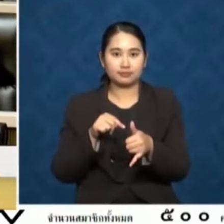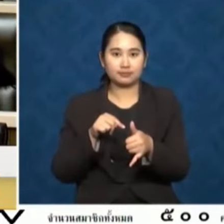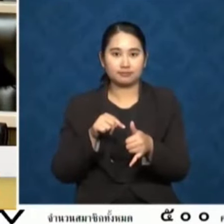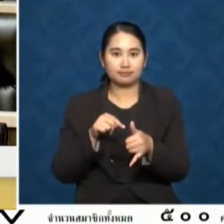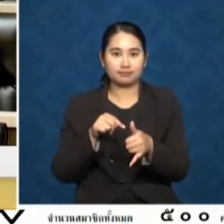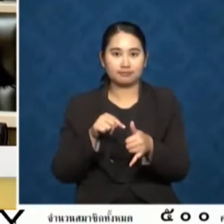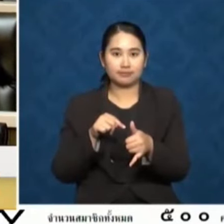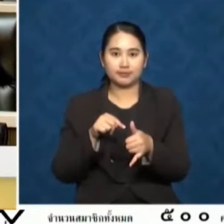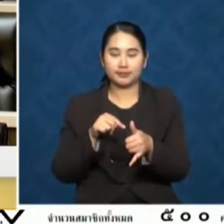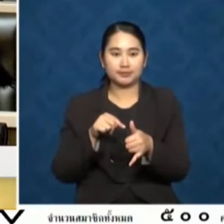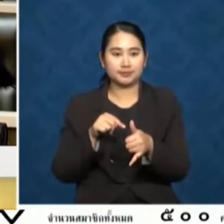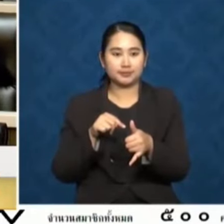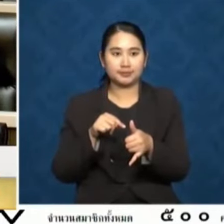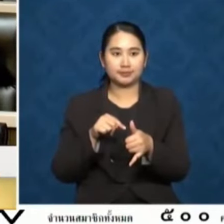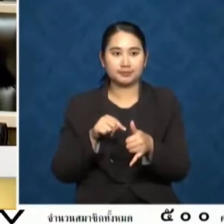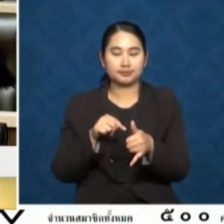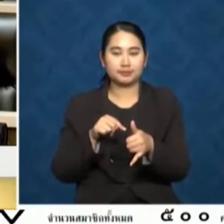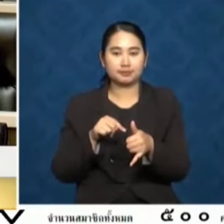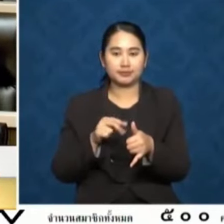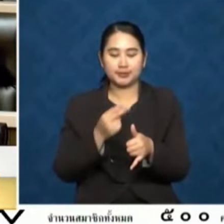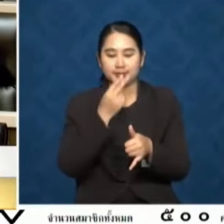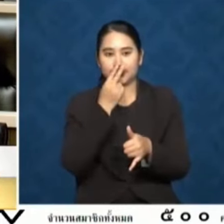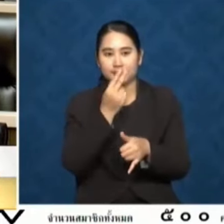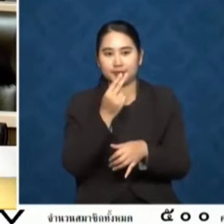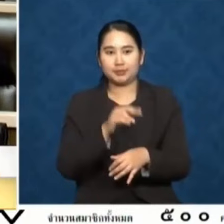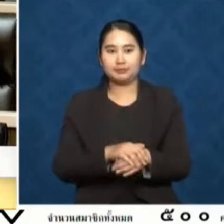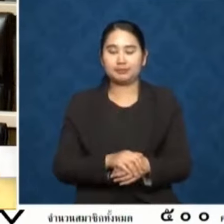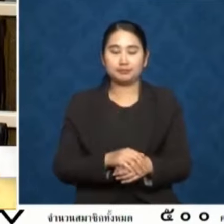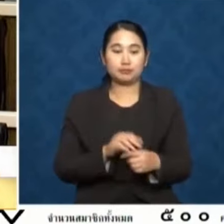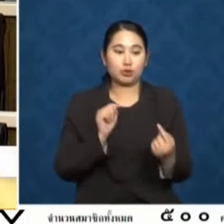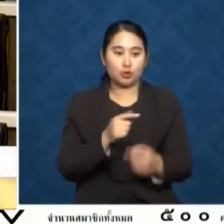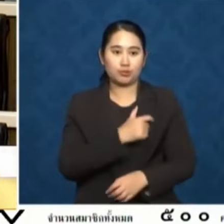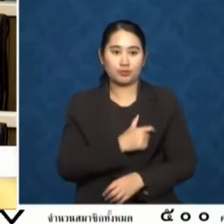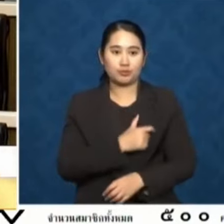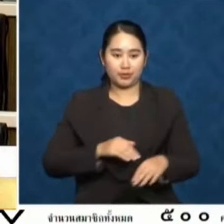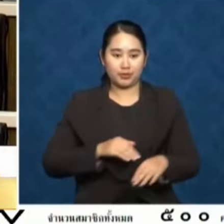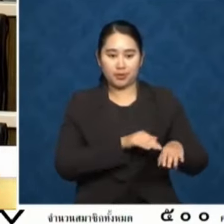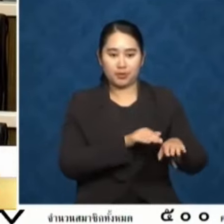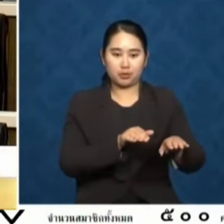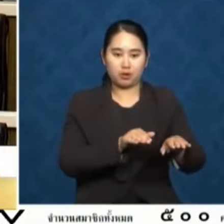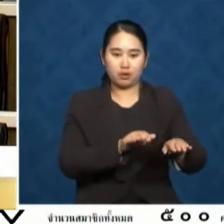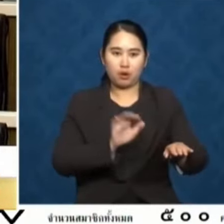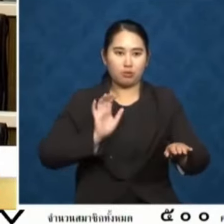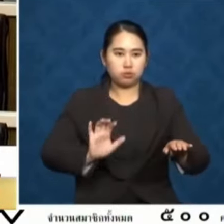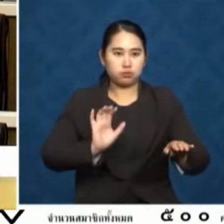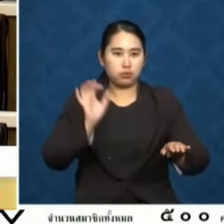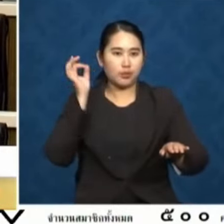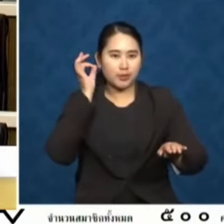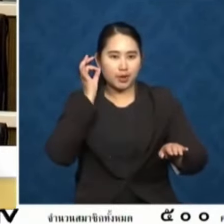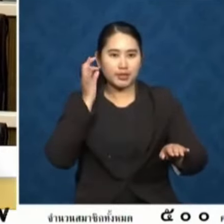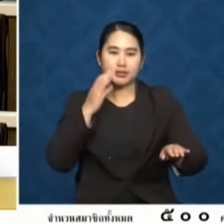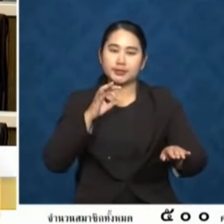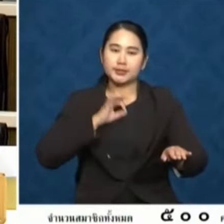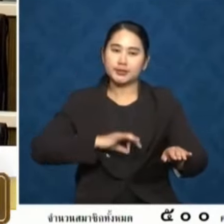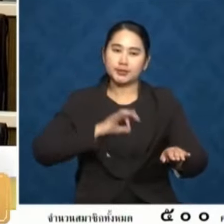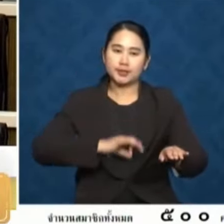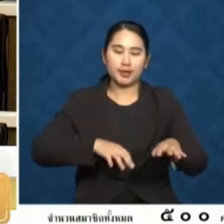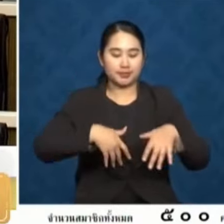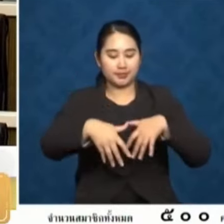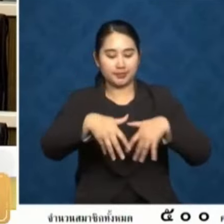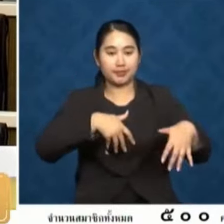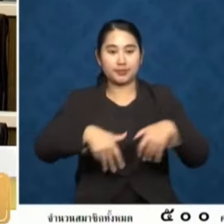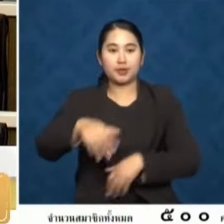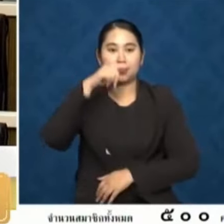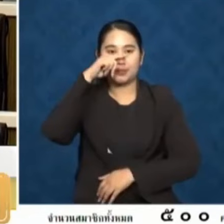ที่กระทบกับความรู้สึกของพี่น้องปวงชนชาวไทยกระทบกับความรู้สึกของผมกระทบกับ